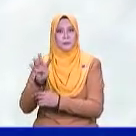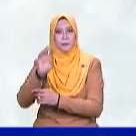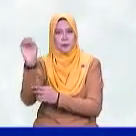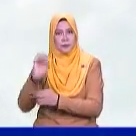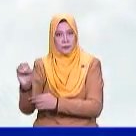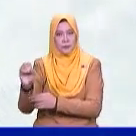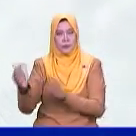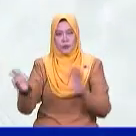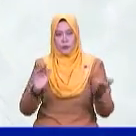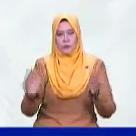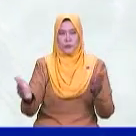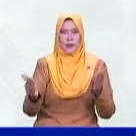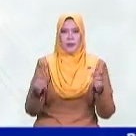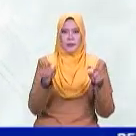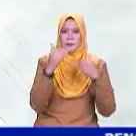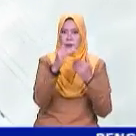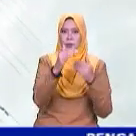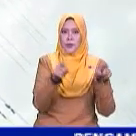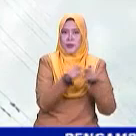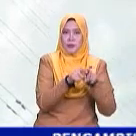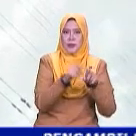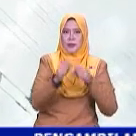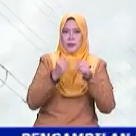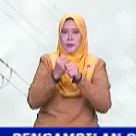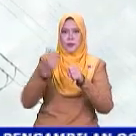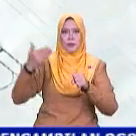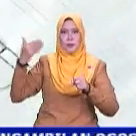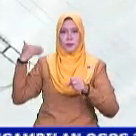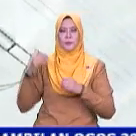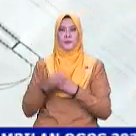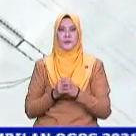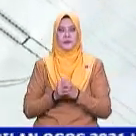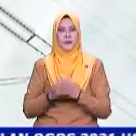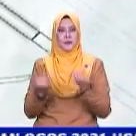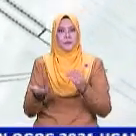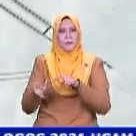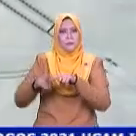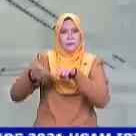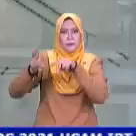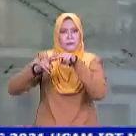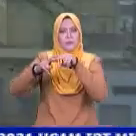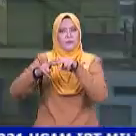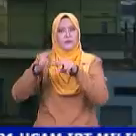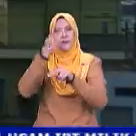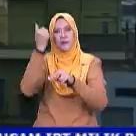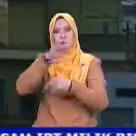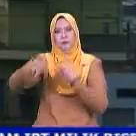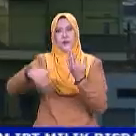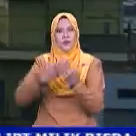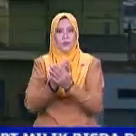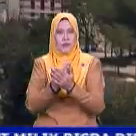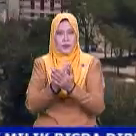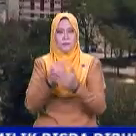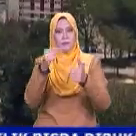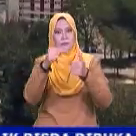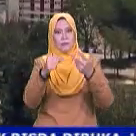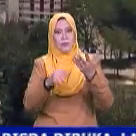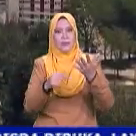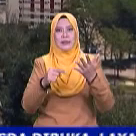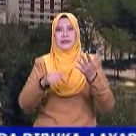12.4% berbanding tempoh sama tahun sebelumnya. Peningkatan dipengaruhi kenaikan dalam kesemua komponen